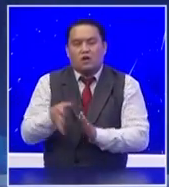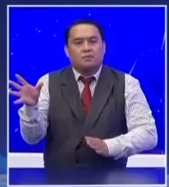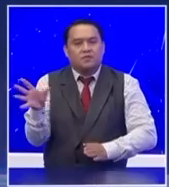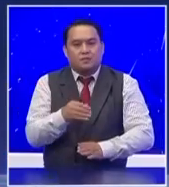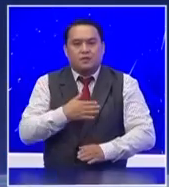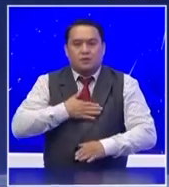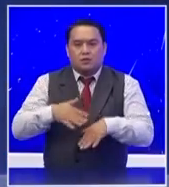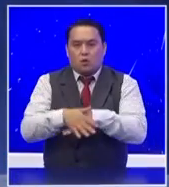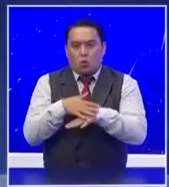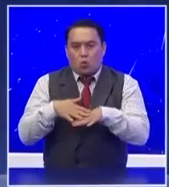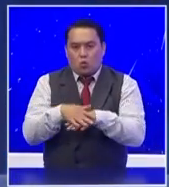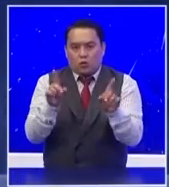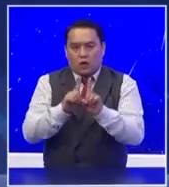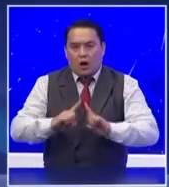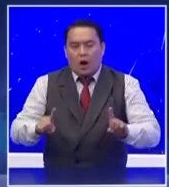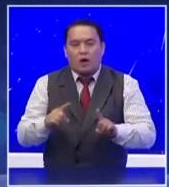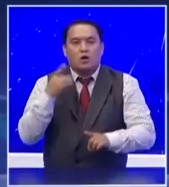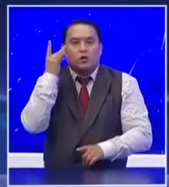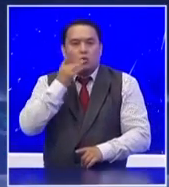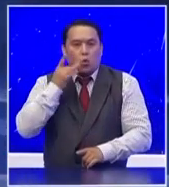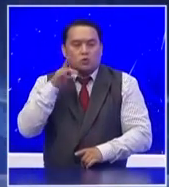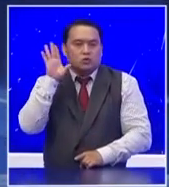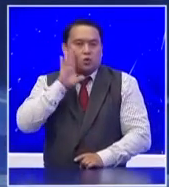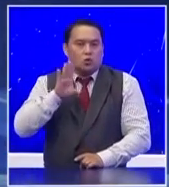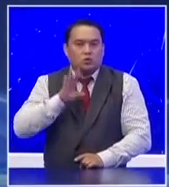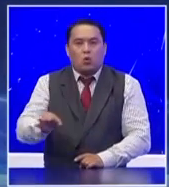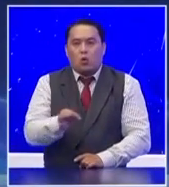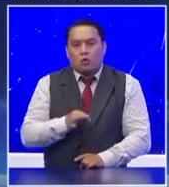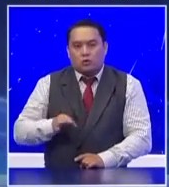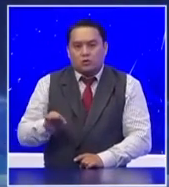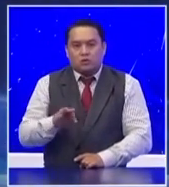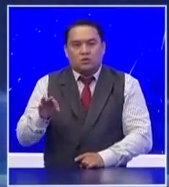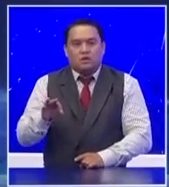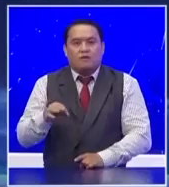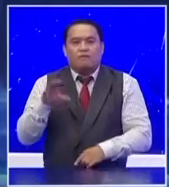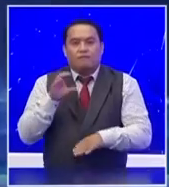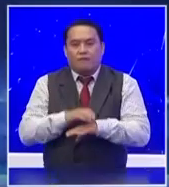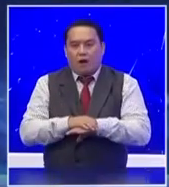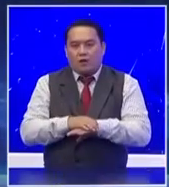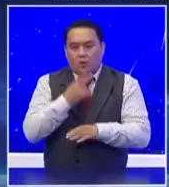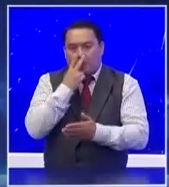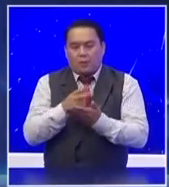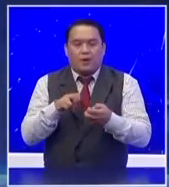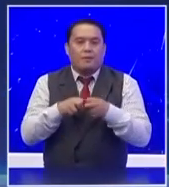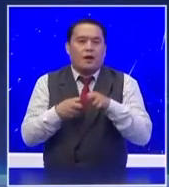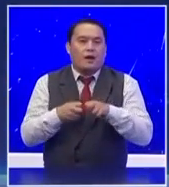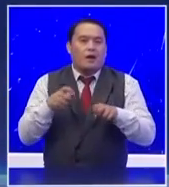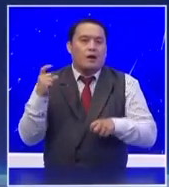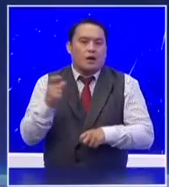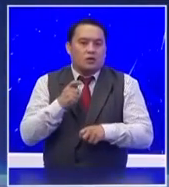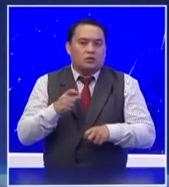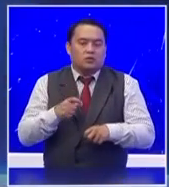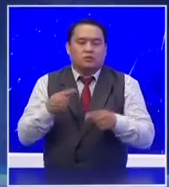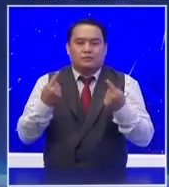нашими соотечественниками уникальному розовому озеру Кубейтуз. Эти негативные факты вновь обнажили проблему экологического